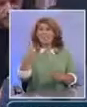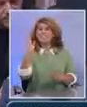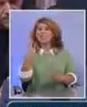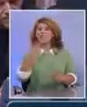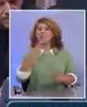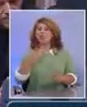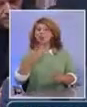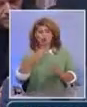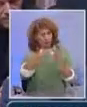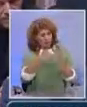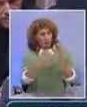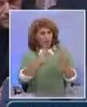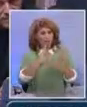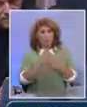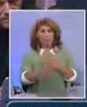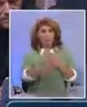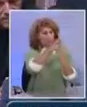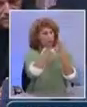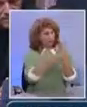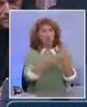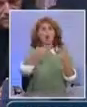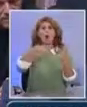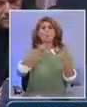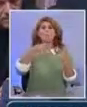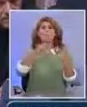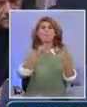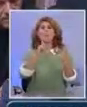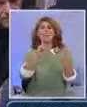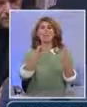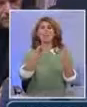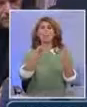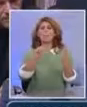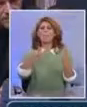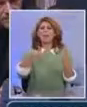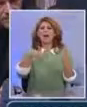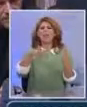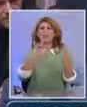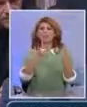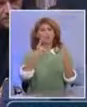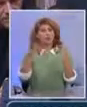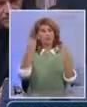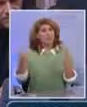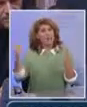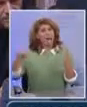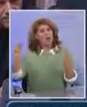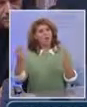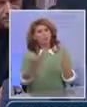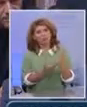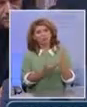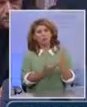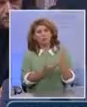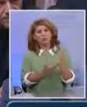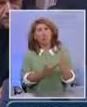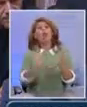να διαβάσουν κατευθείαν από το κείμενο Παπαδιαμάντη. Και εσείς θέλετε να τους μάθετε και άλλους πολιτισμούς? Δεν φτάνει ο